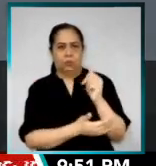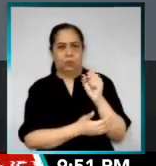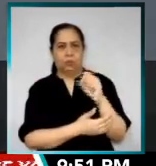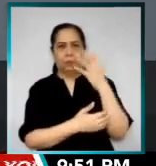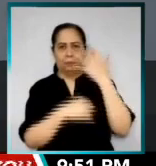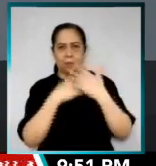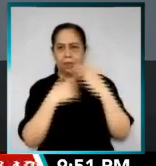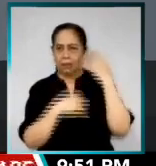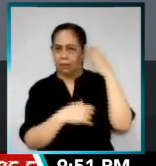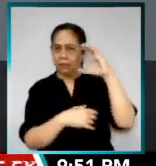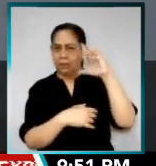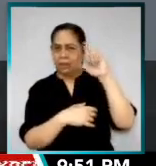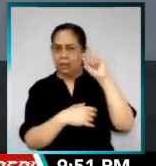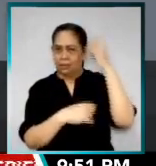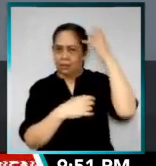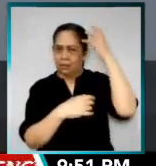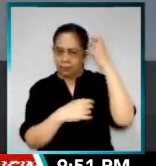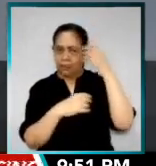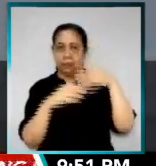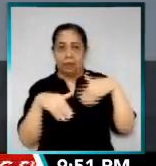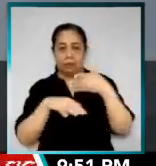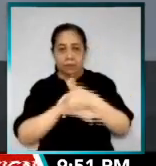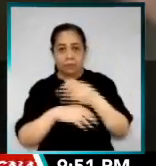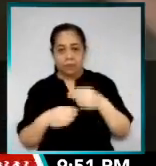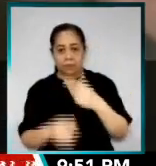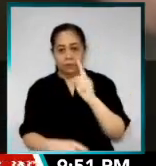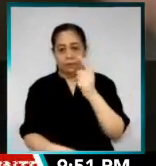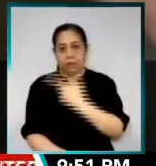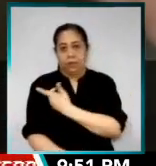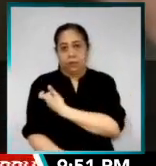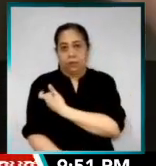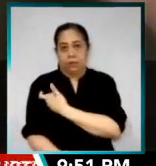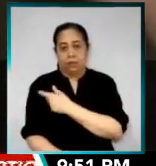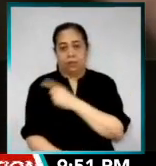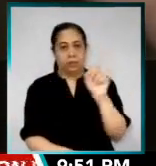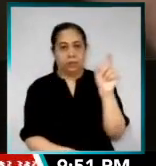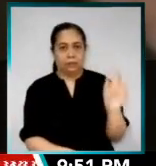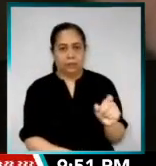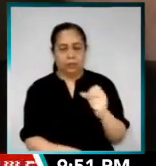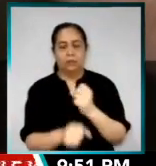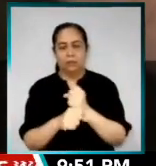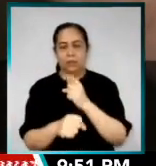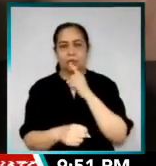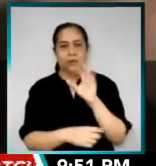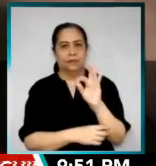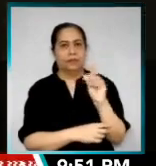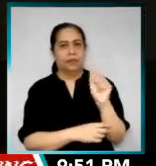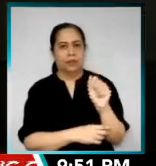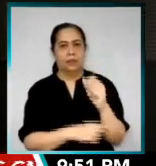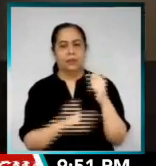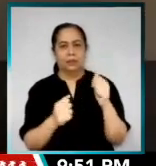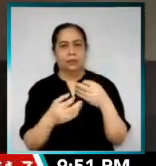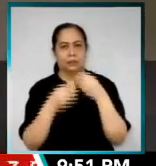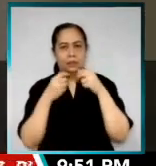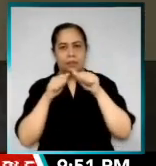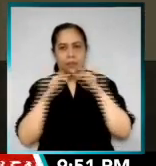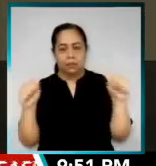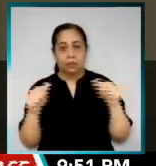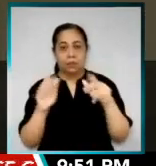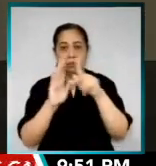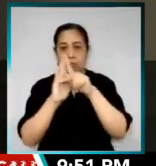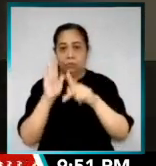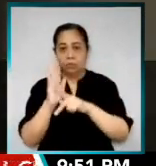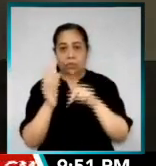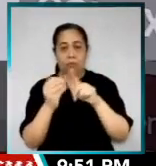dugo matapos mabigyan ng unang dose ang isang individual. Pagtitiyak ng FDA, makapaglalabas na sila ng panuntunan tungkol sa paggamit